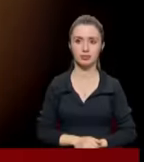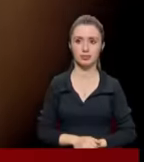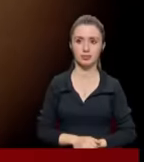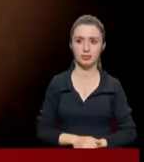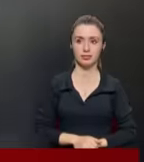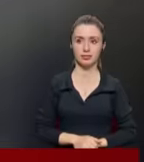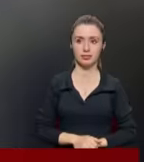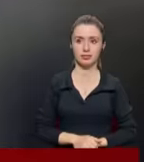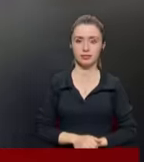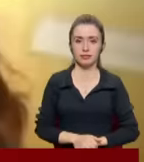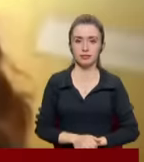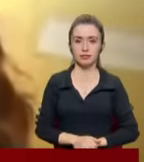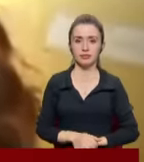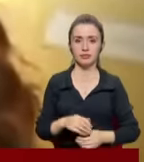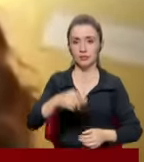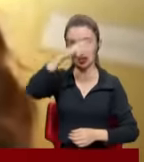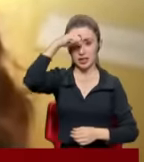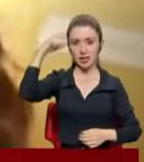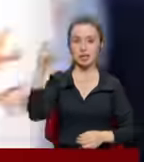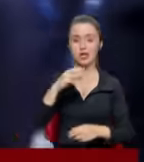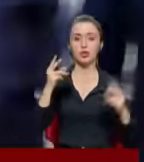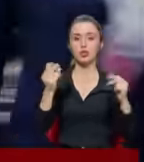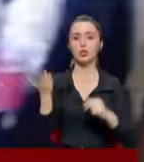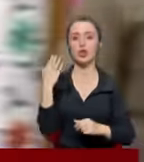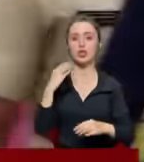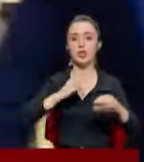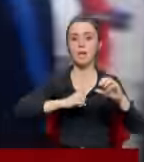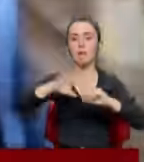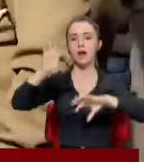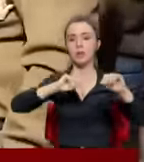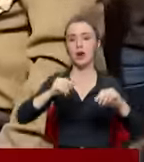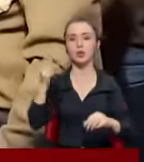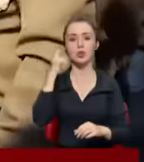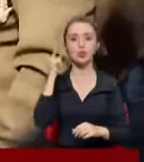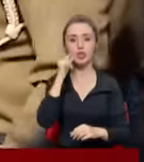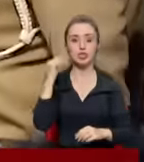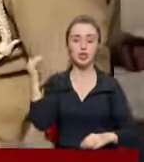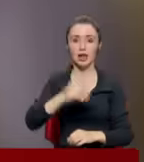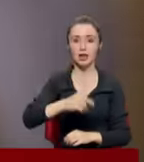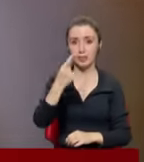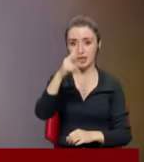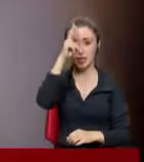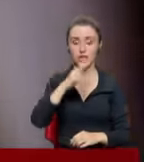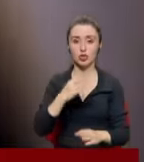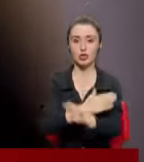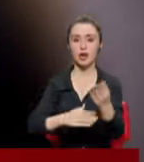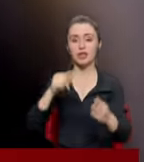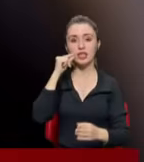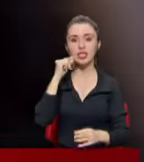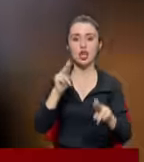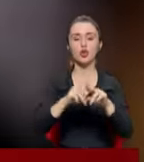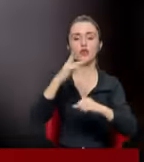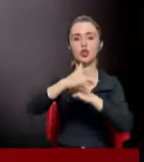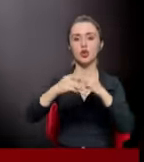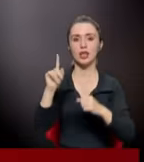partide yaz aylarındaki Düğün öncesi Parti ünlülerin akınına uğradı 1200 kişilik davetli listesinde Körfez ülkelerinden